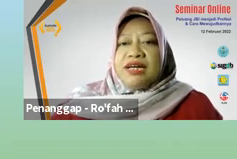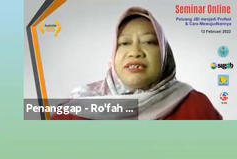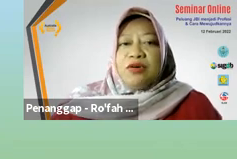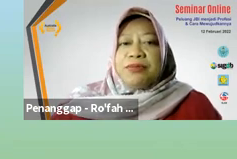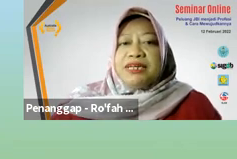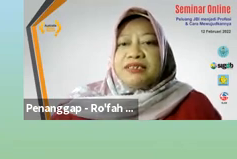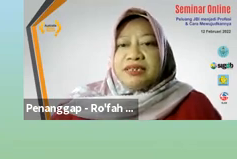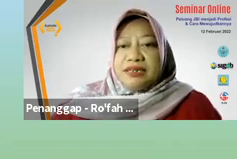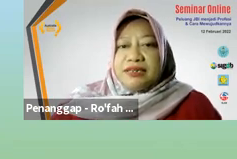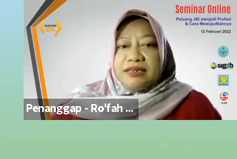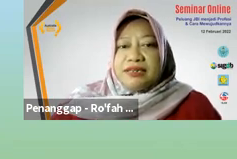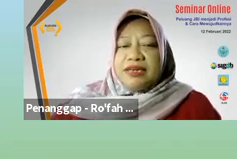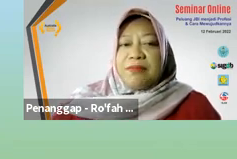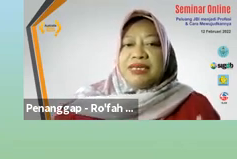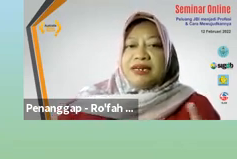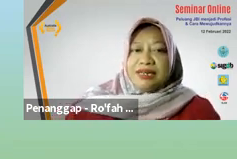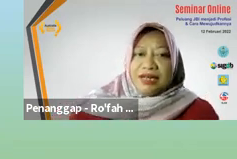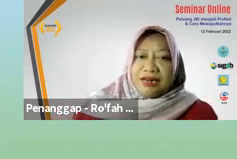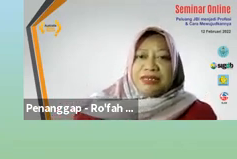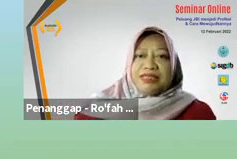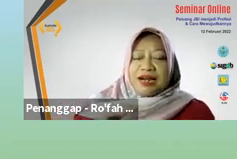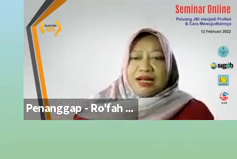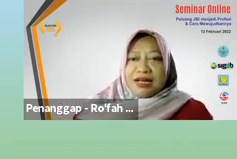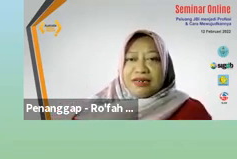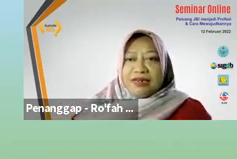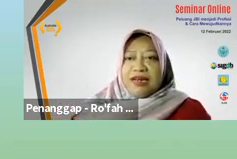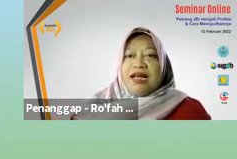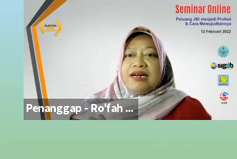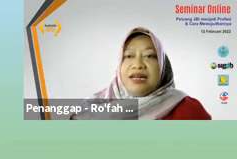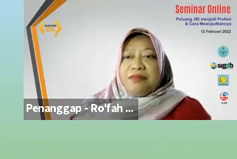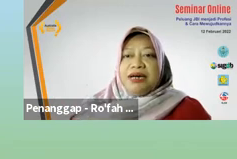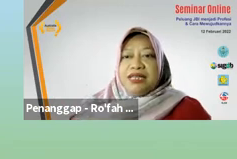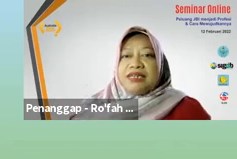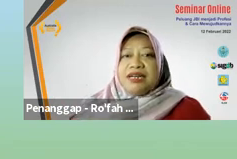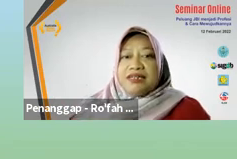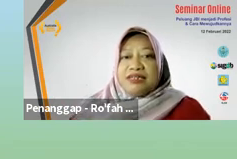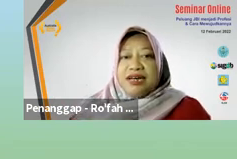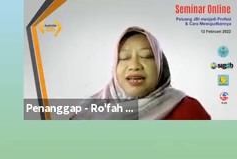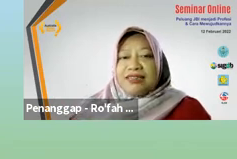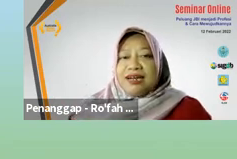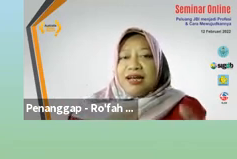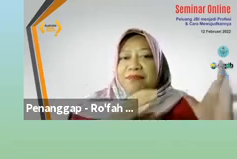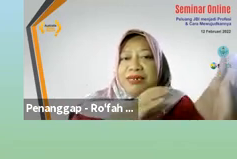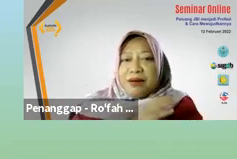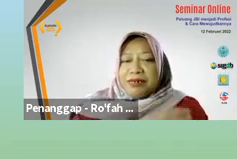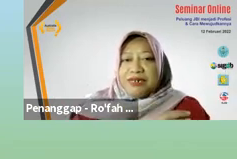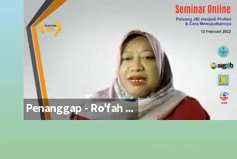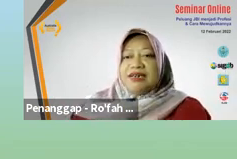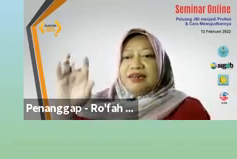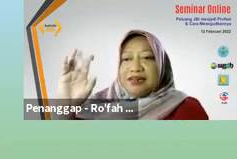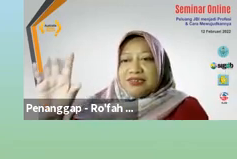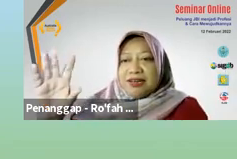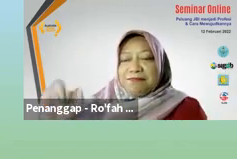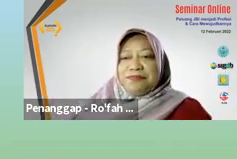kualifikasi kompetensi yang menyandingkan menyetarakan dan mengintegrasikan antara bidang